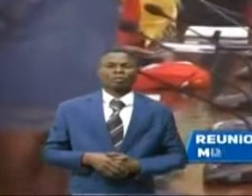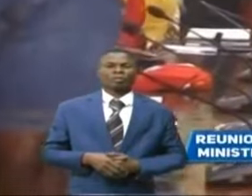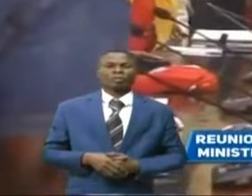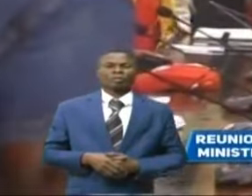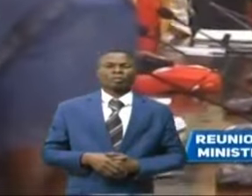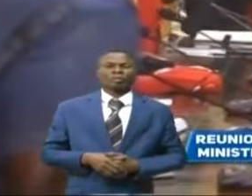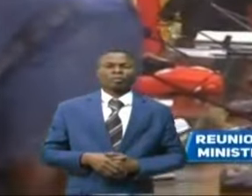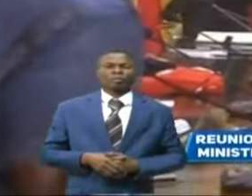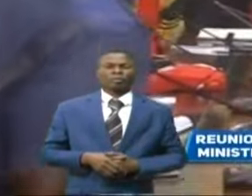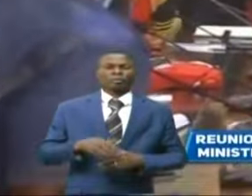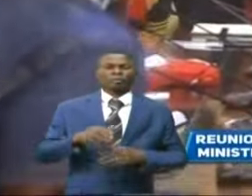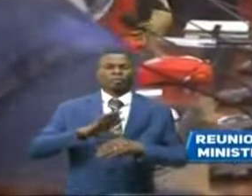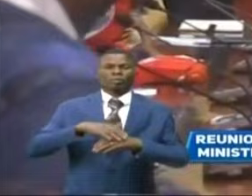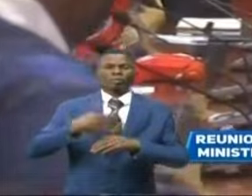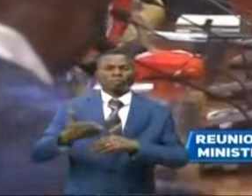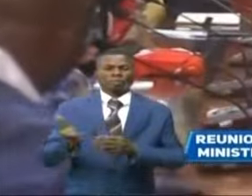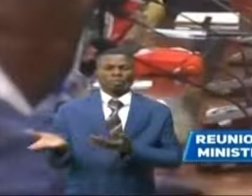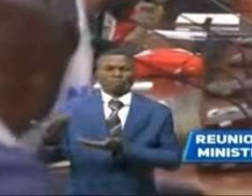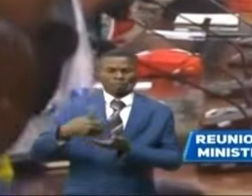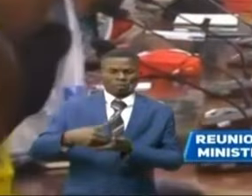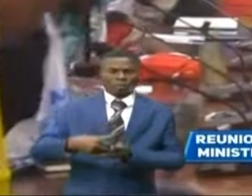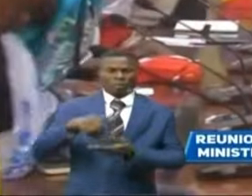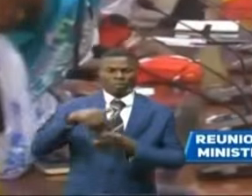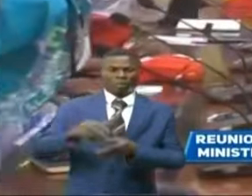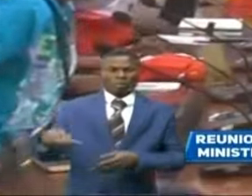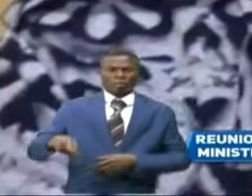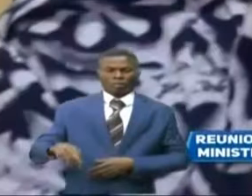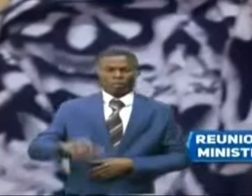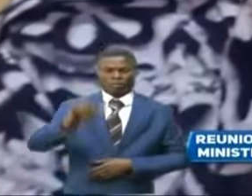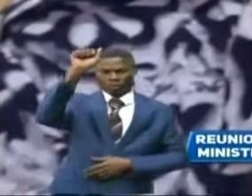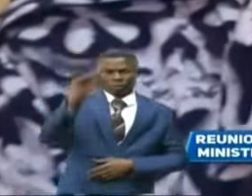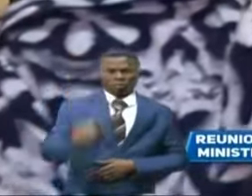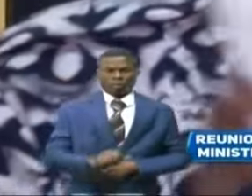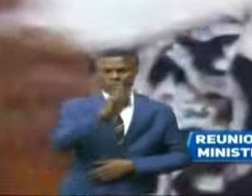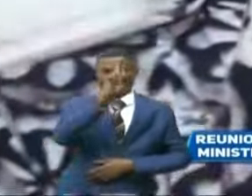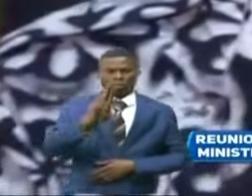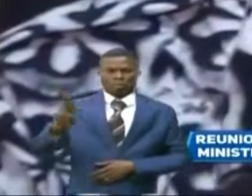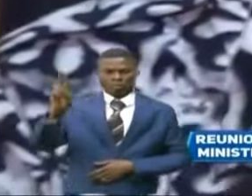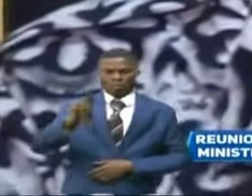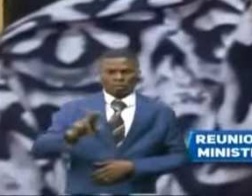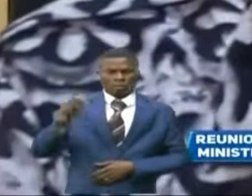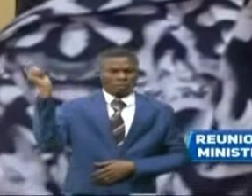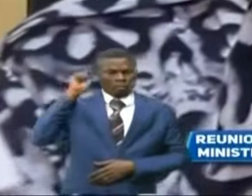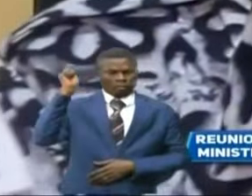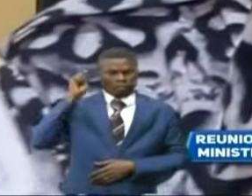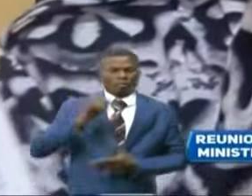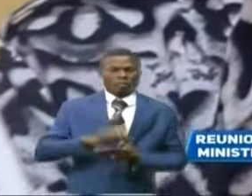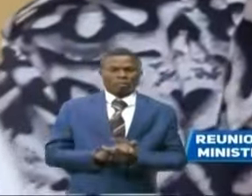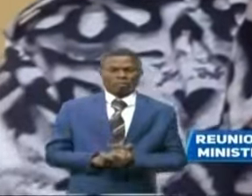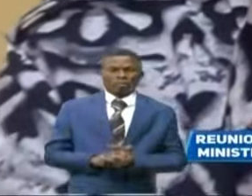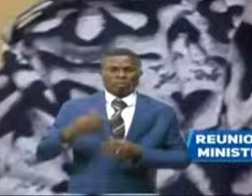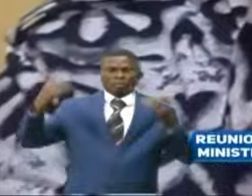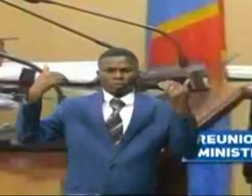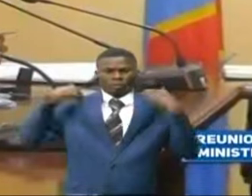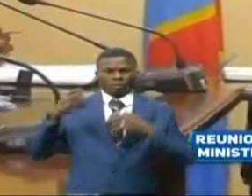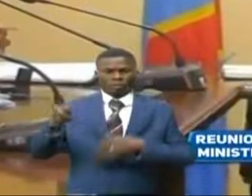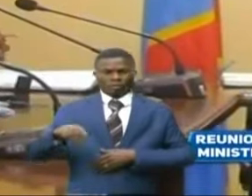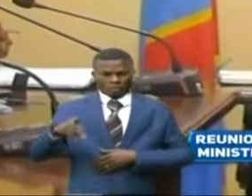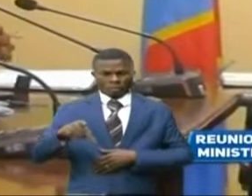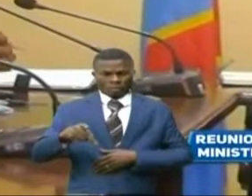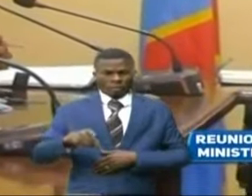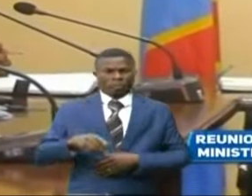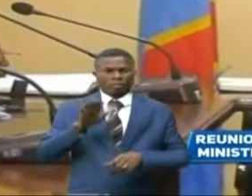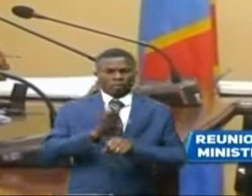Au lendemain de son retour à Bouta, chef de la province du Bas-Ouélé, le professeur Nzanza Bombiti Jean-Robert, gouverneur de la province, mène une